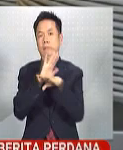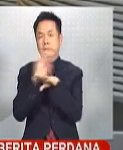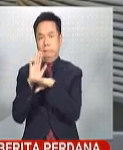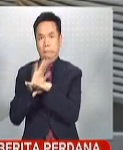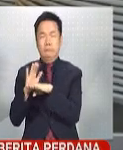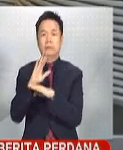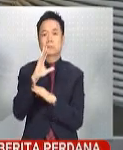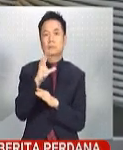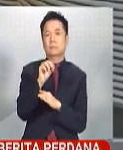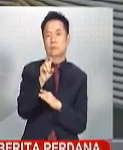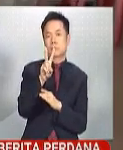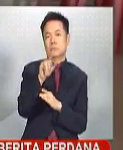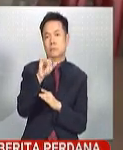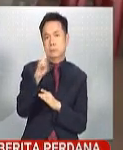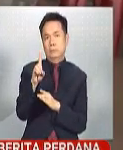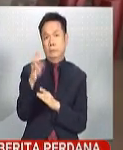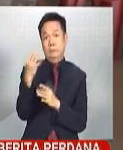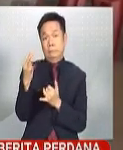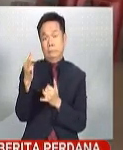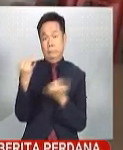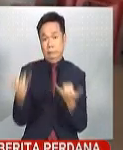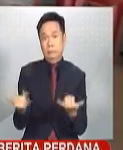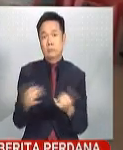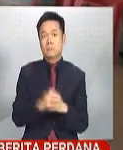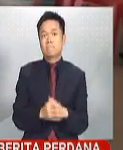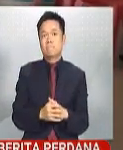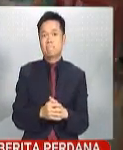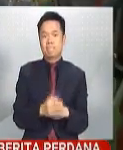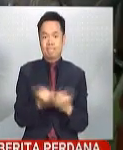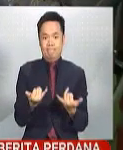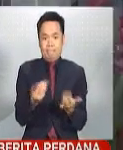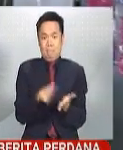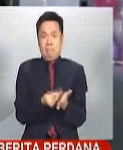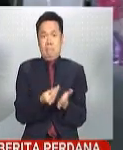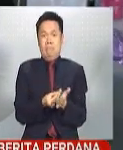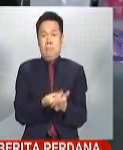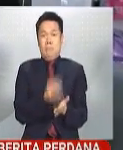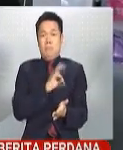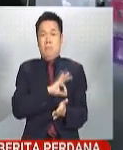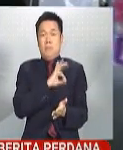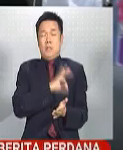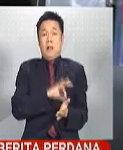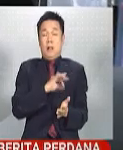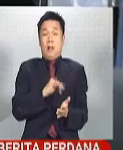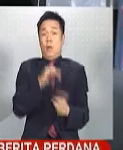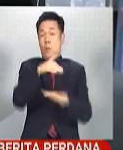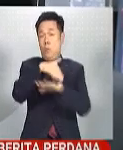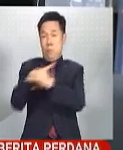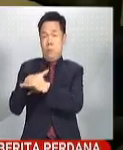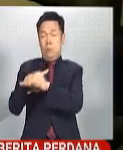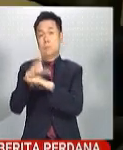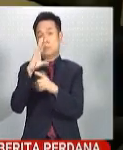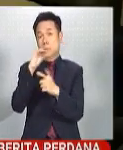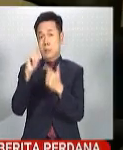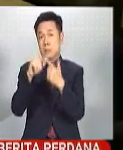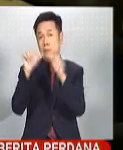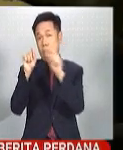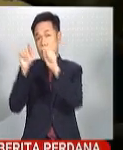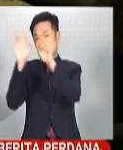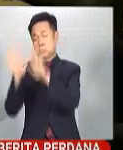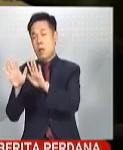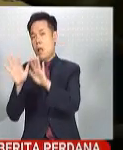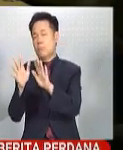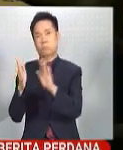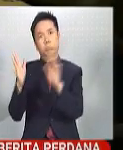COVID-19 di negara ini. Pendapatan perniagaan mereka semakin berkurangan, terutama pada waktu malam dan hujung minggu. Namun,